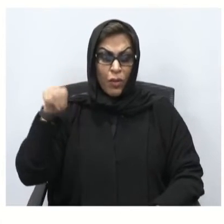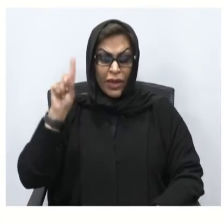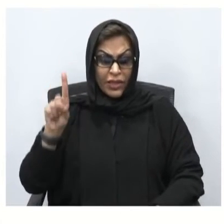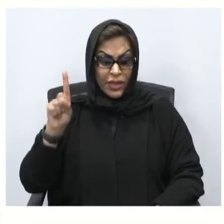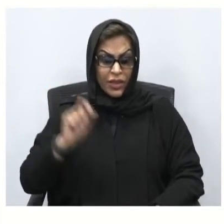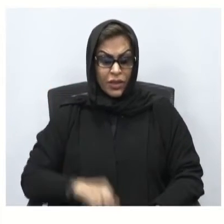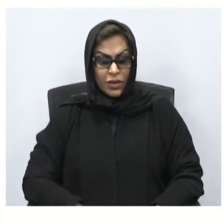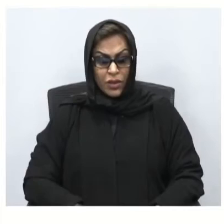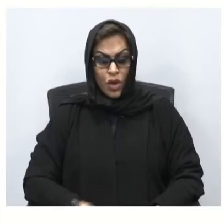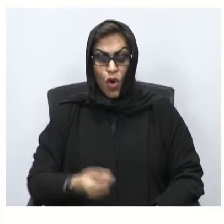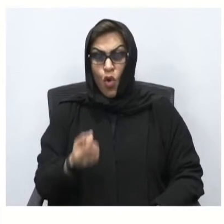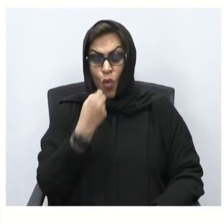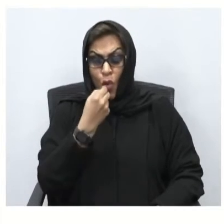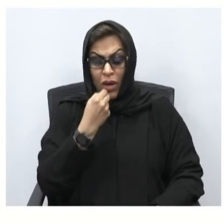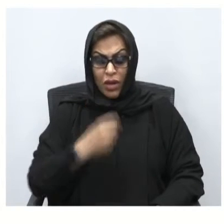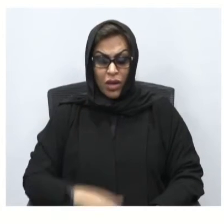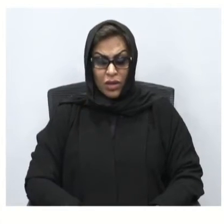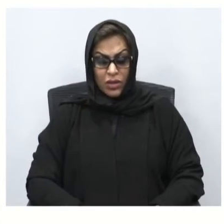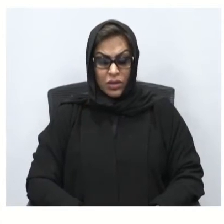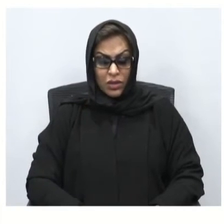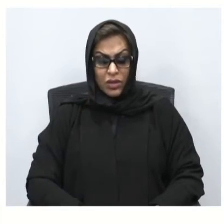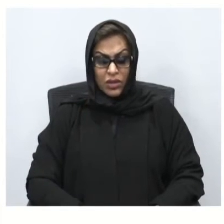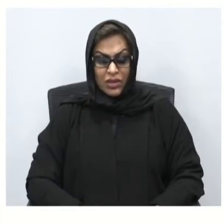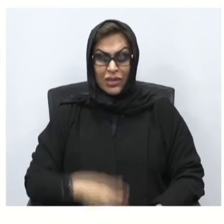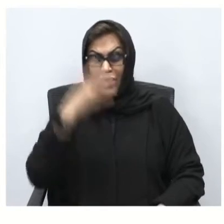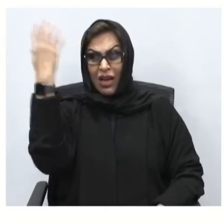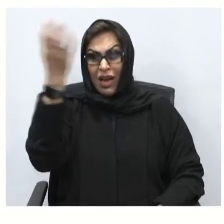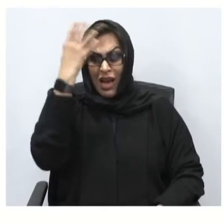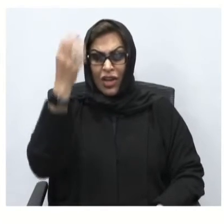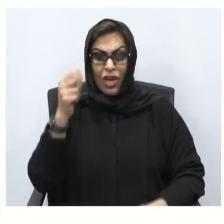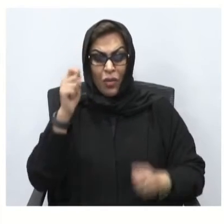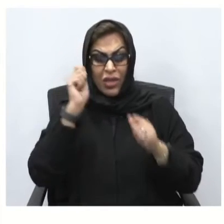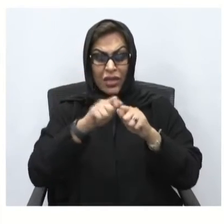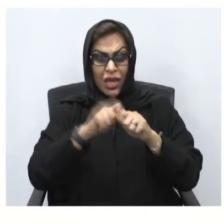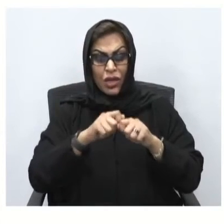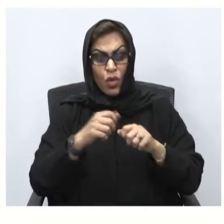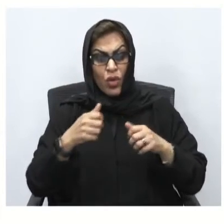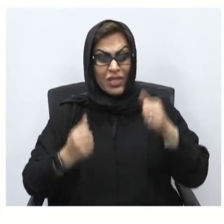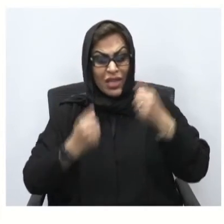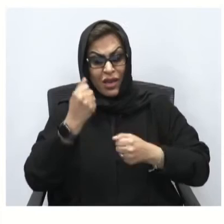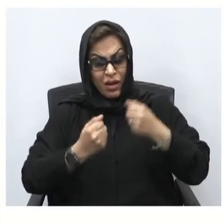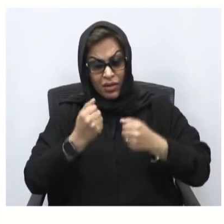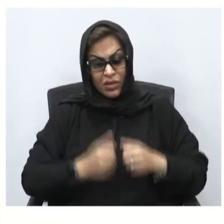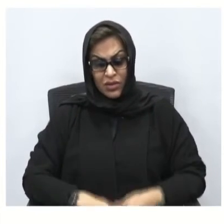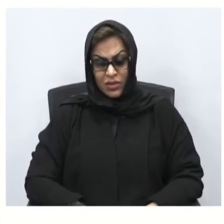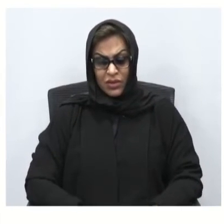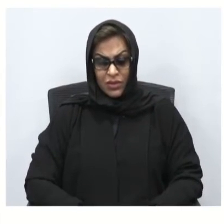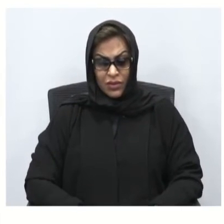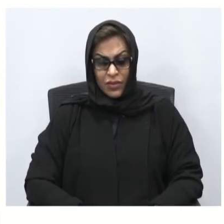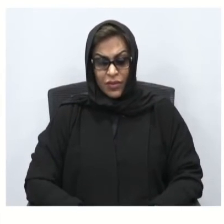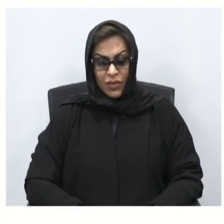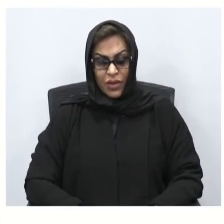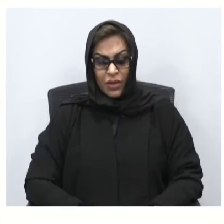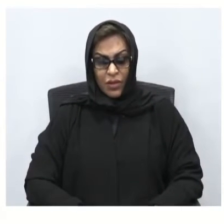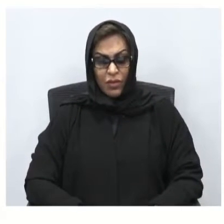البكتيريا حبوب اللقاح دخان المصانع جميع تعتبر مسببات ما هي